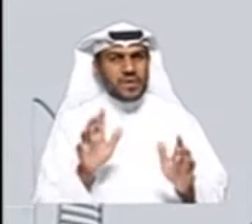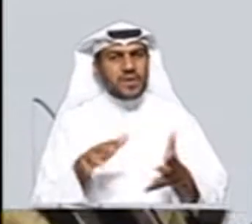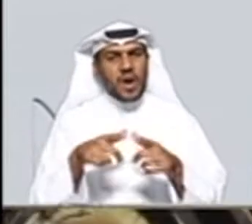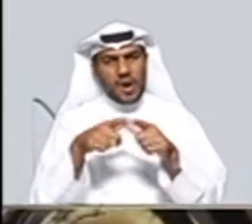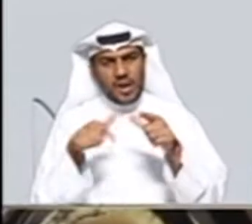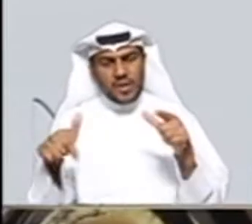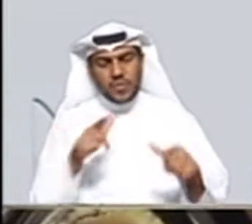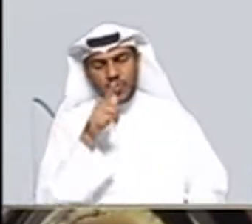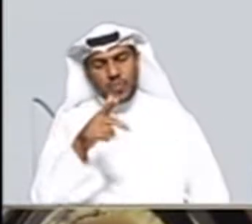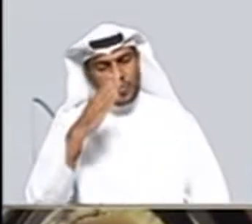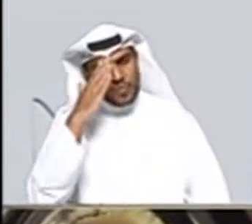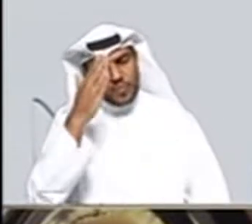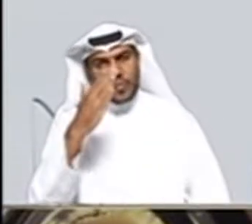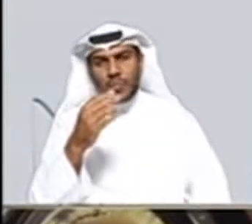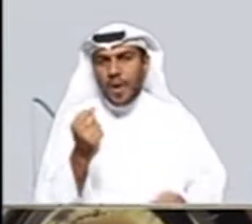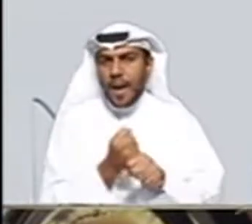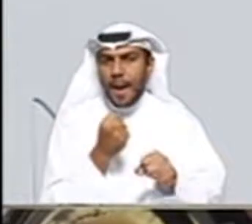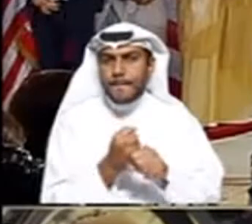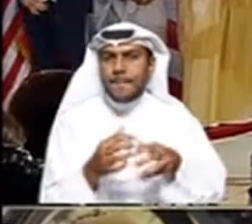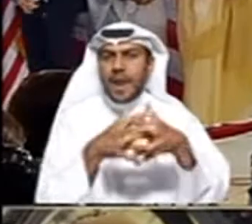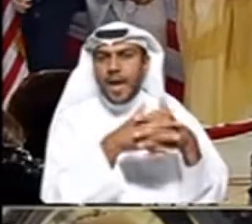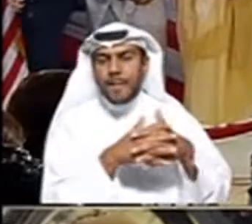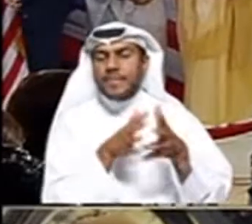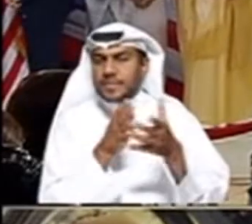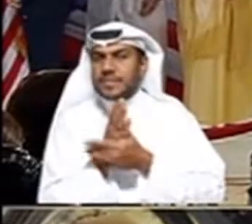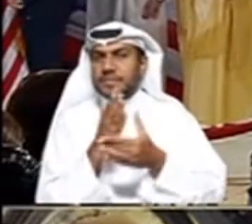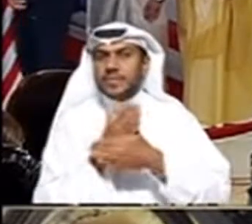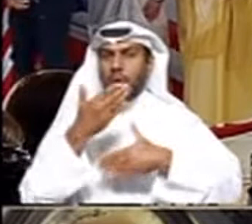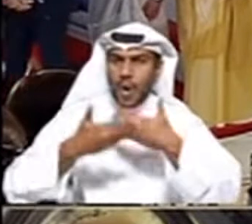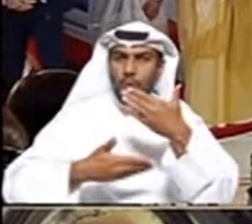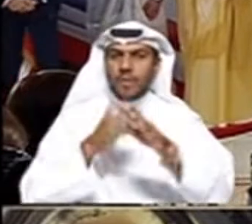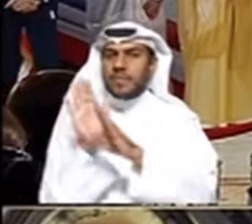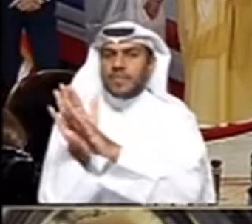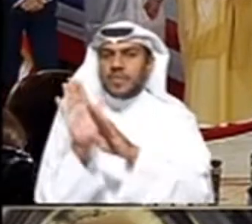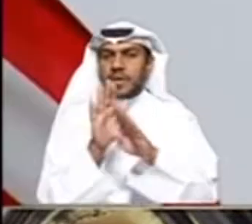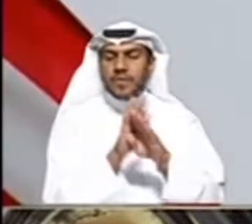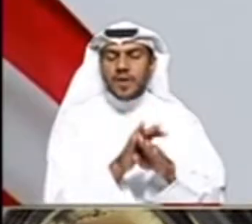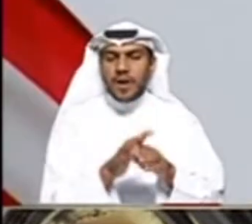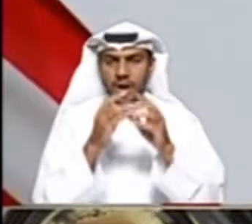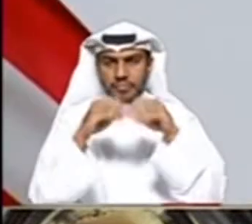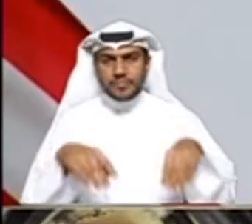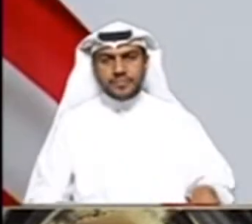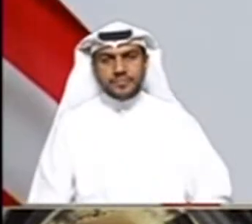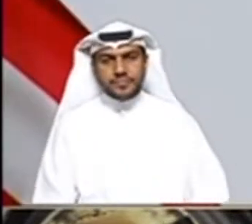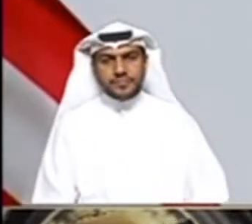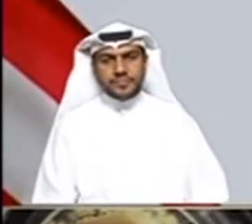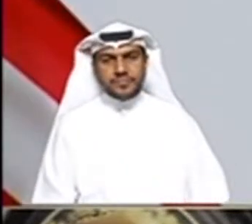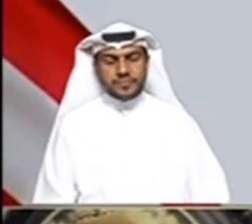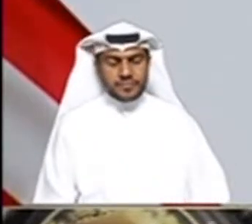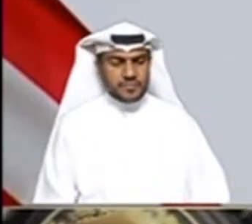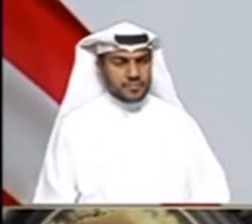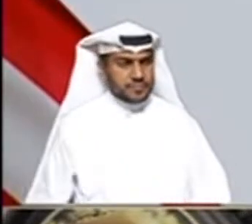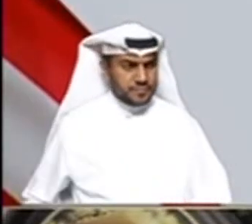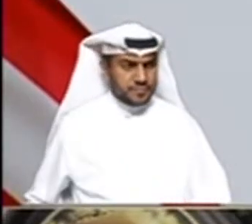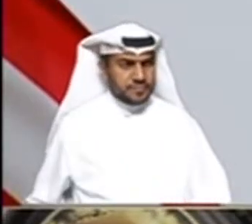المتحدة جهودها التي تبذلها لحل هذه الأزمة ولدعمها الكامل لجهود الوساطة. ونحن ننسق بعنكف